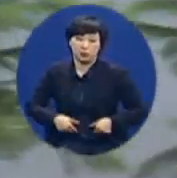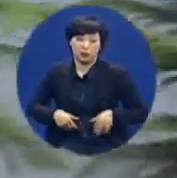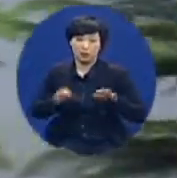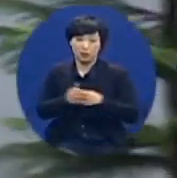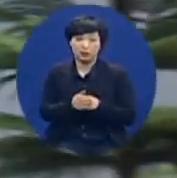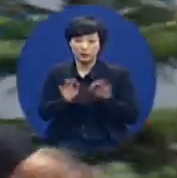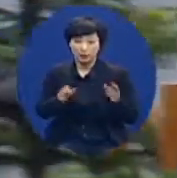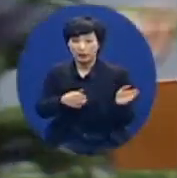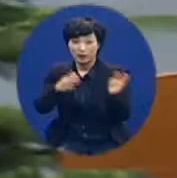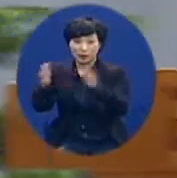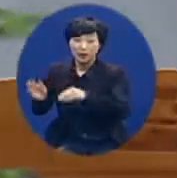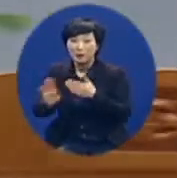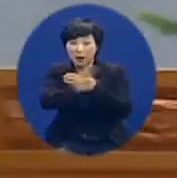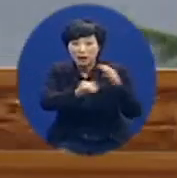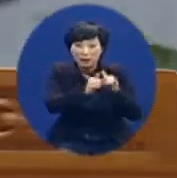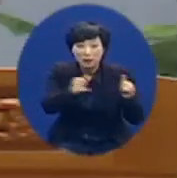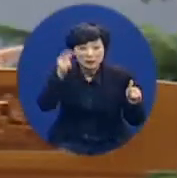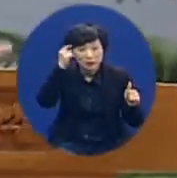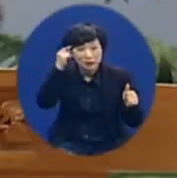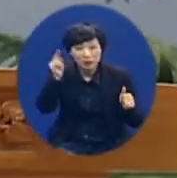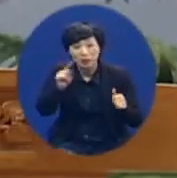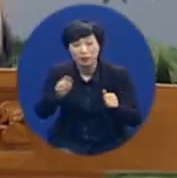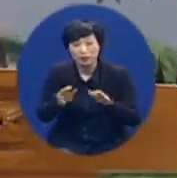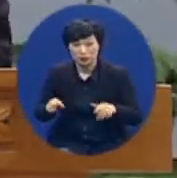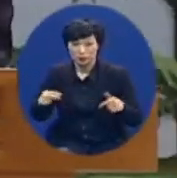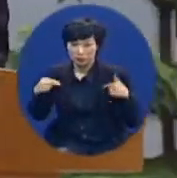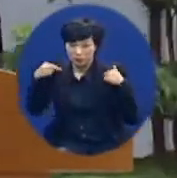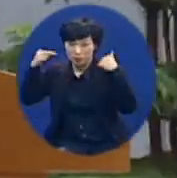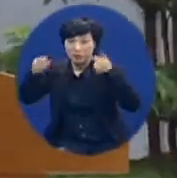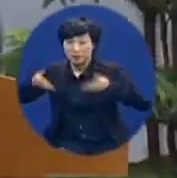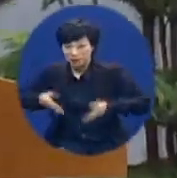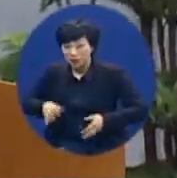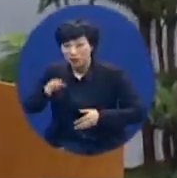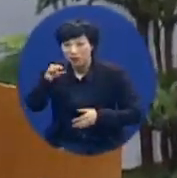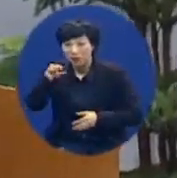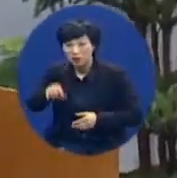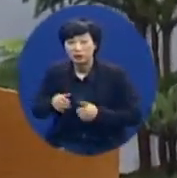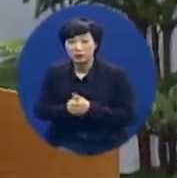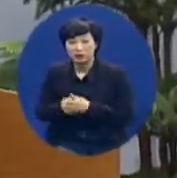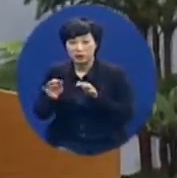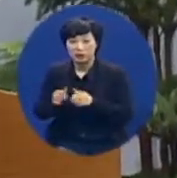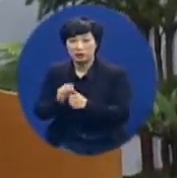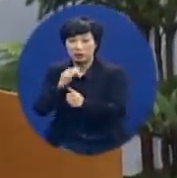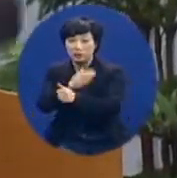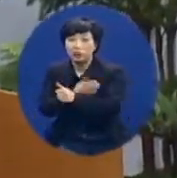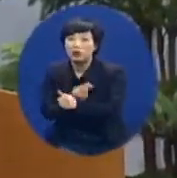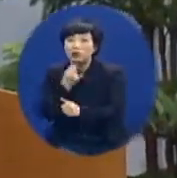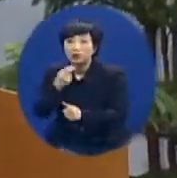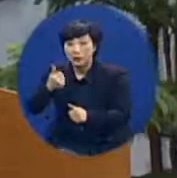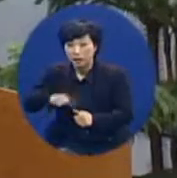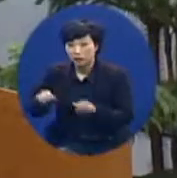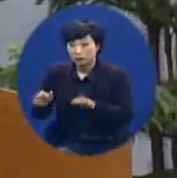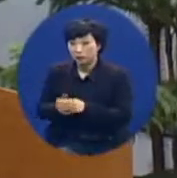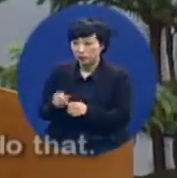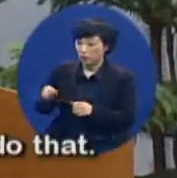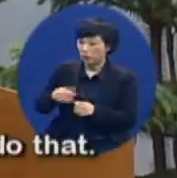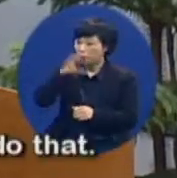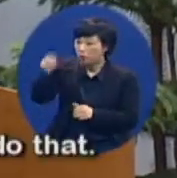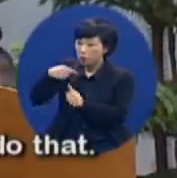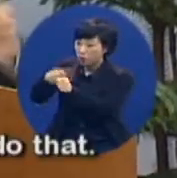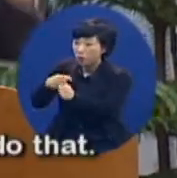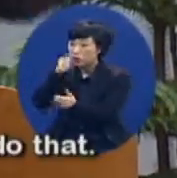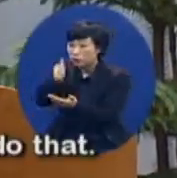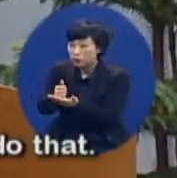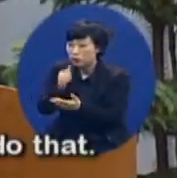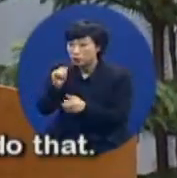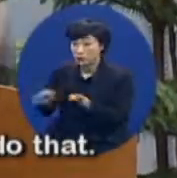나사렛인데 주님이 계속 하나님의 아들이다 하나님이라고 신성을 못 하는지 모른다 저 그냥다서는 안 되겠다 저걸